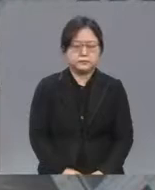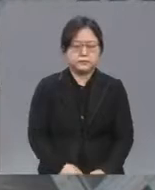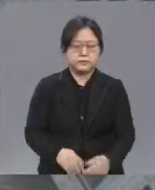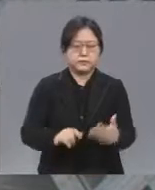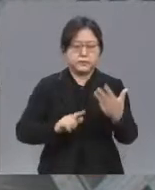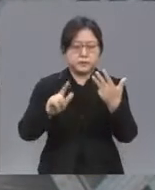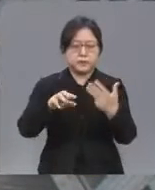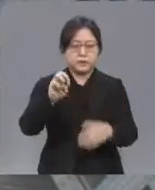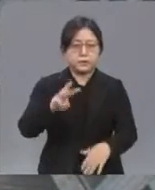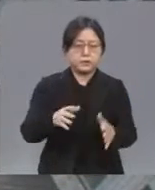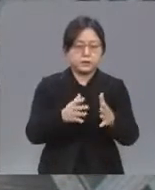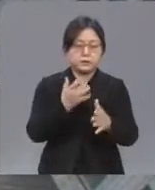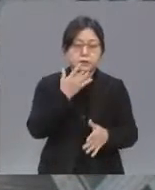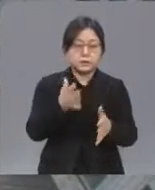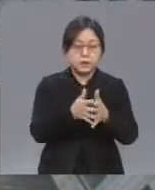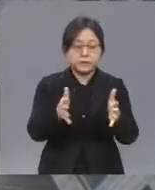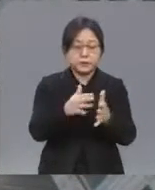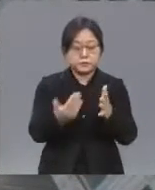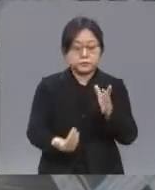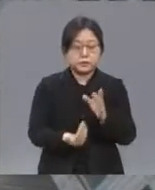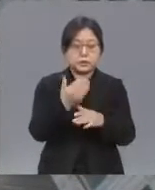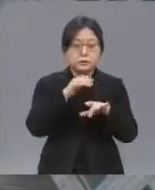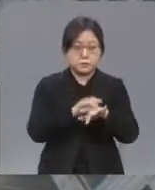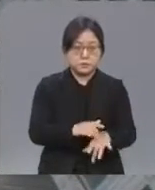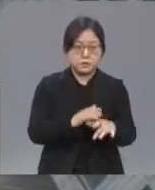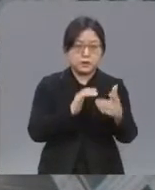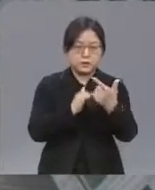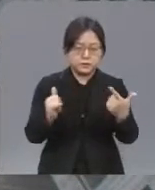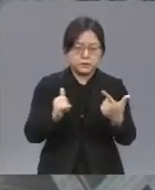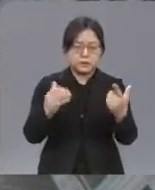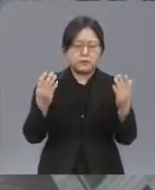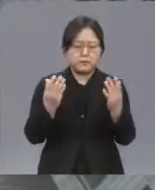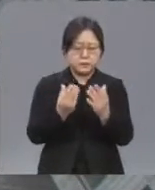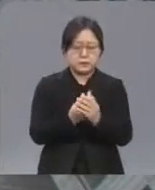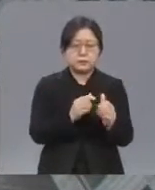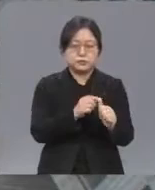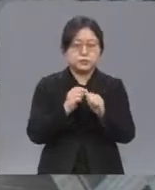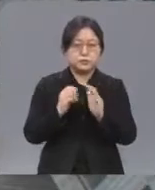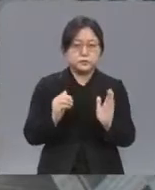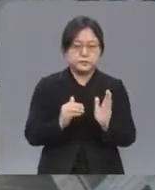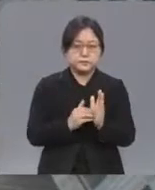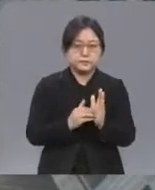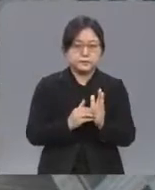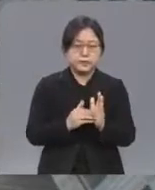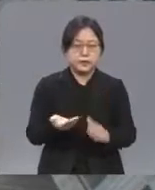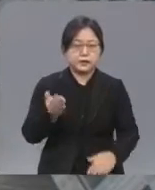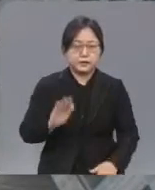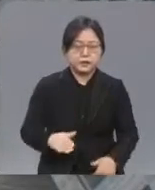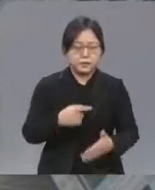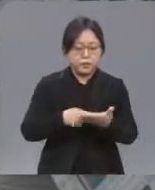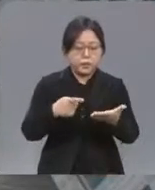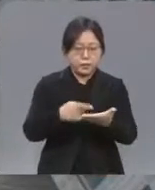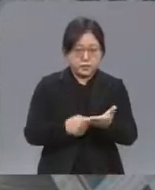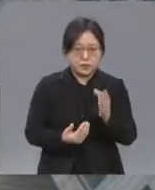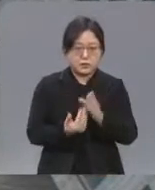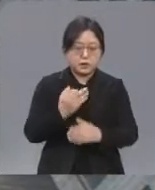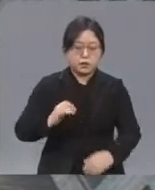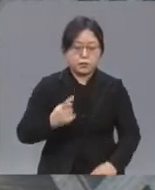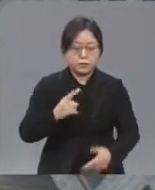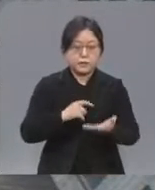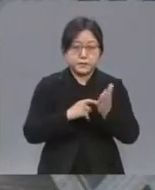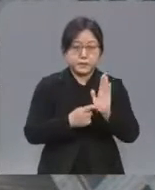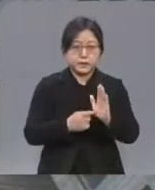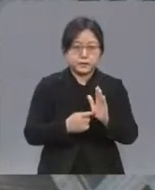지난 8일 광주 화정 아이파크 붕괴 사고 실종자 6명이 모두 수습됐습니다. 하지만 보상과 사고 원인